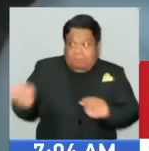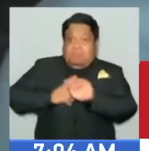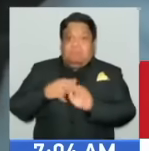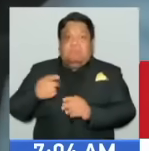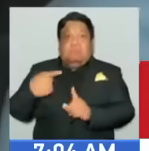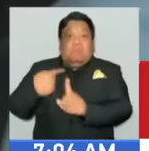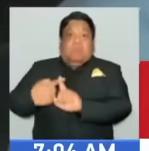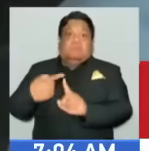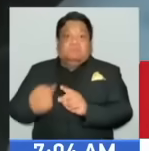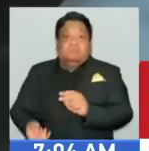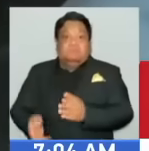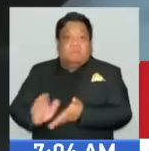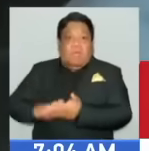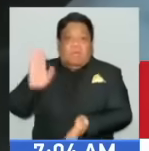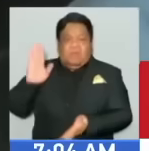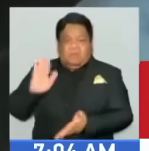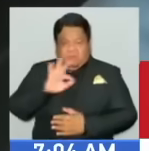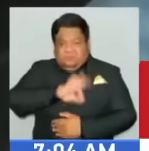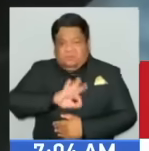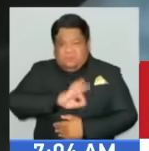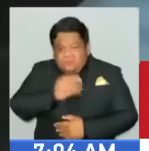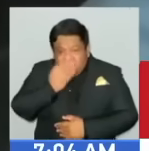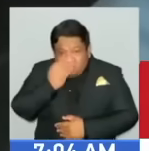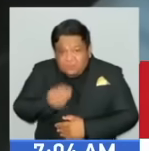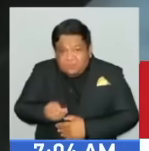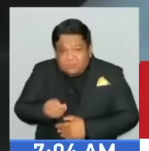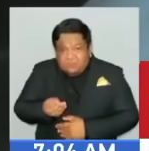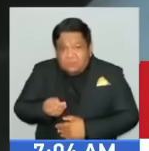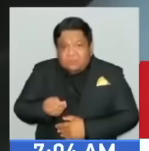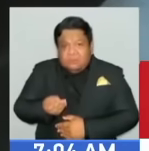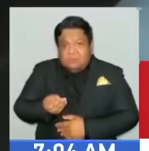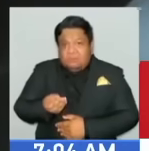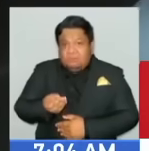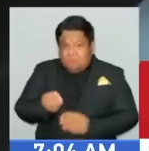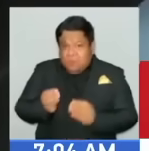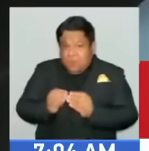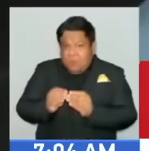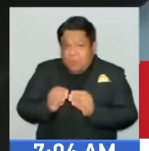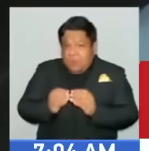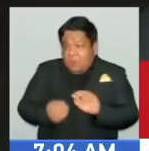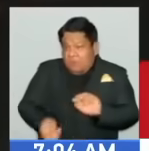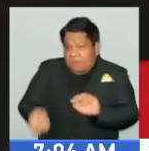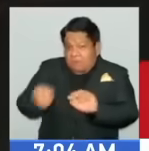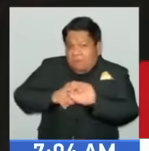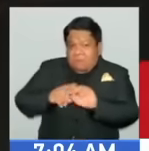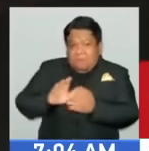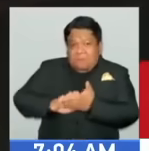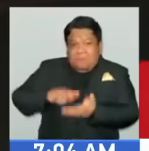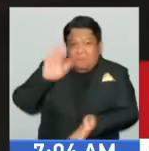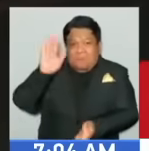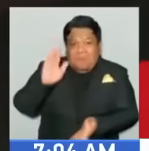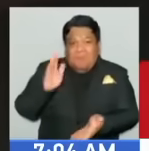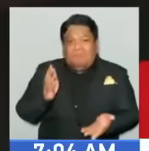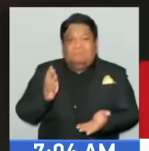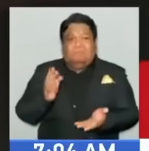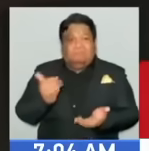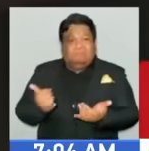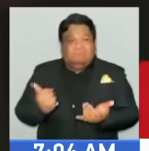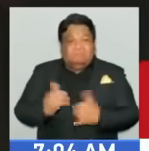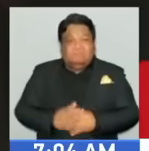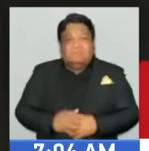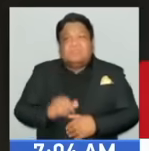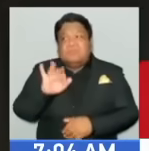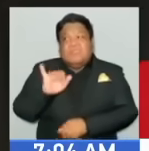kinikita namin, lalo pang dadagdag yung pagtaas ng presyo ng gas. Pag masipag ka, sir, mayroong mga